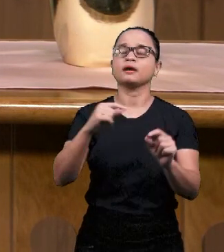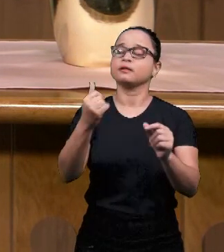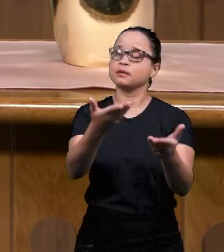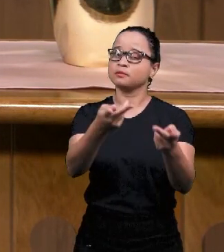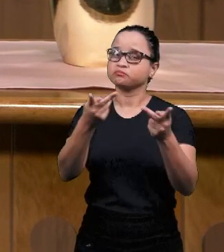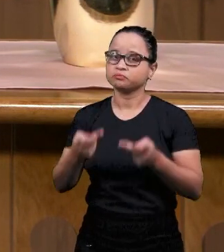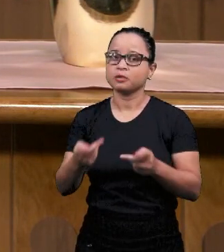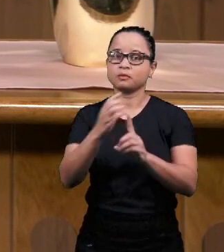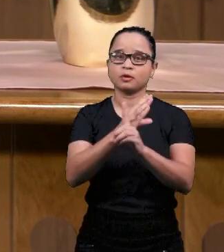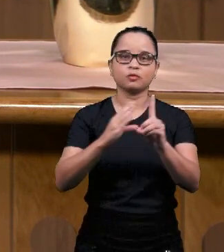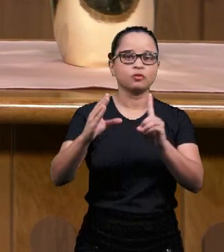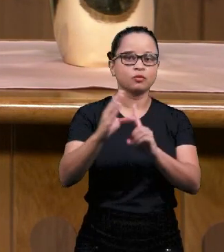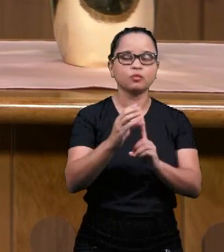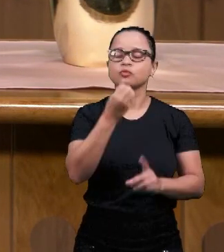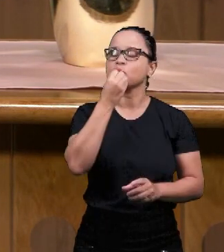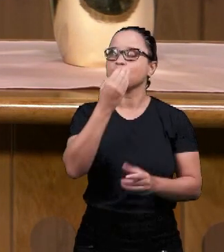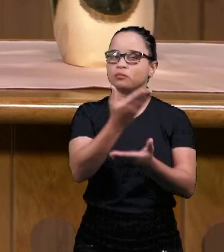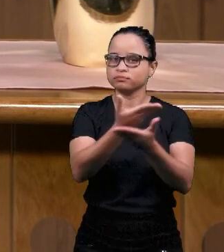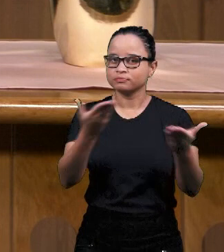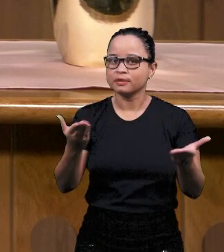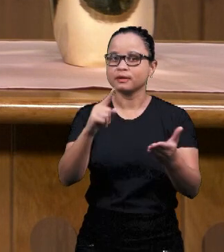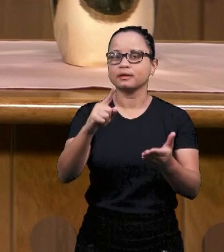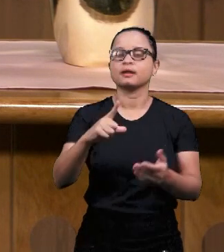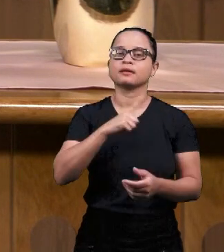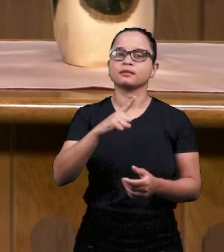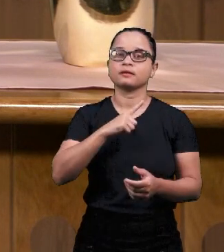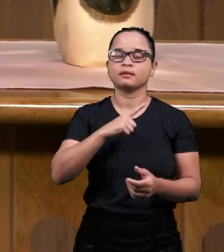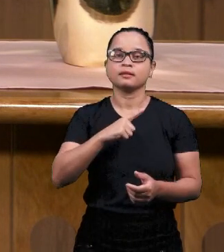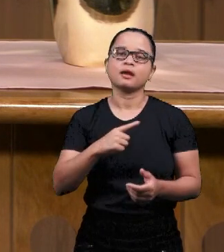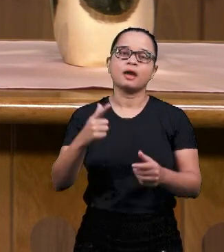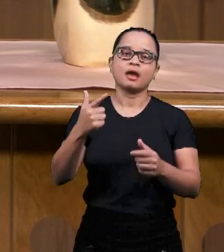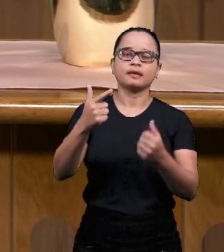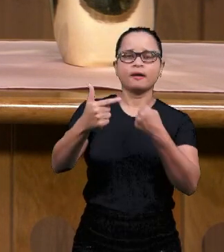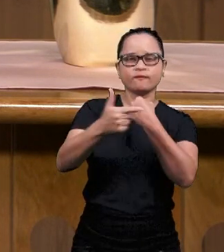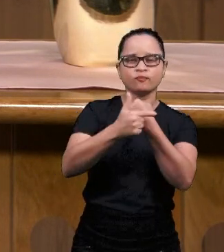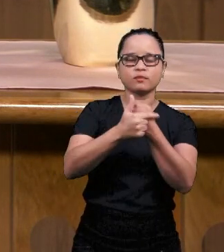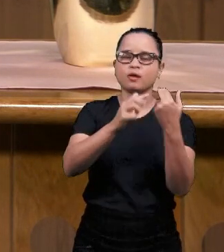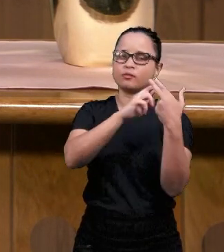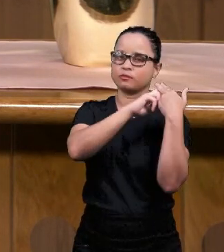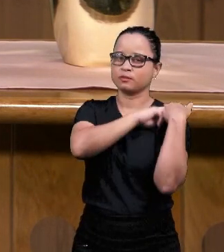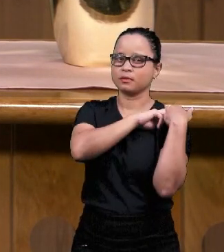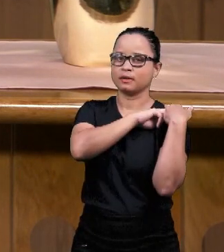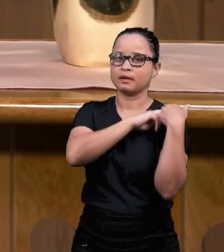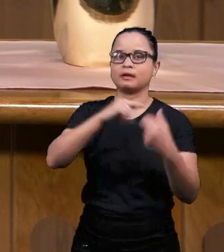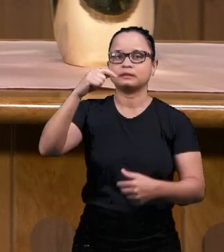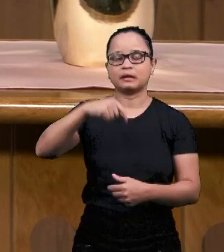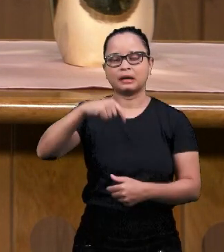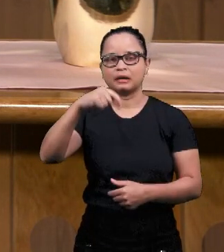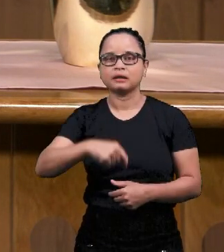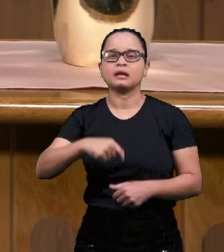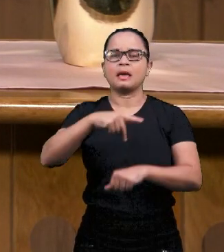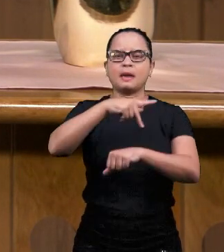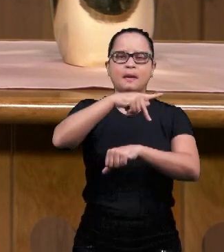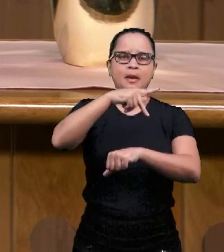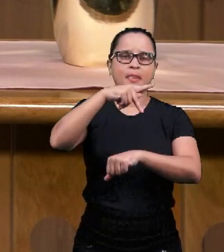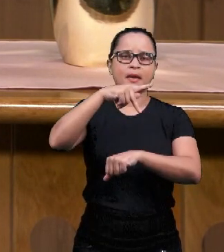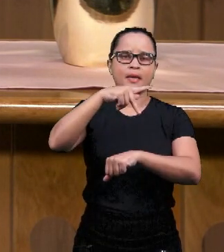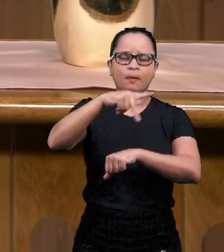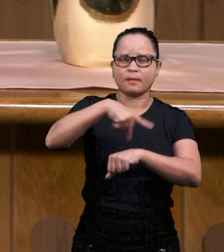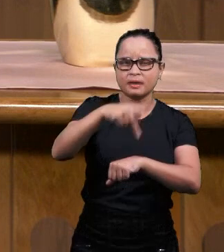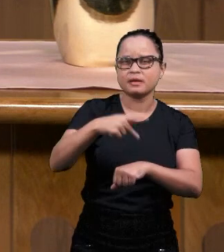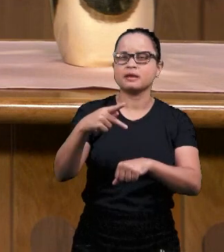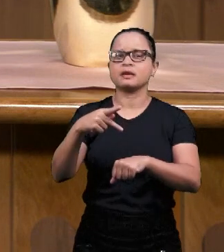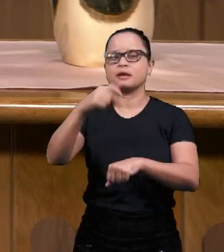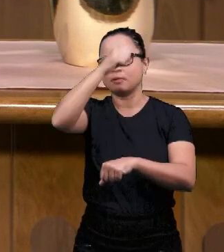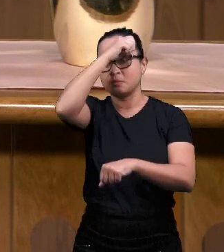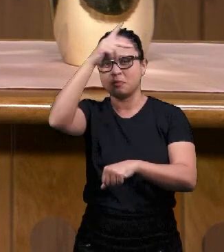которые относятся к ветвям власти, и вас пригласили в нашей стране, в